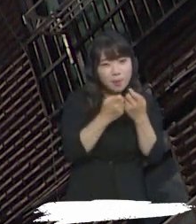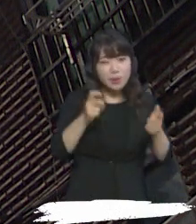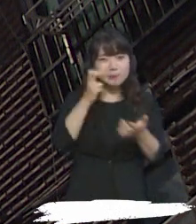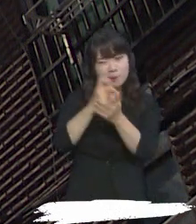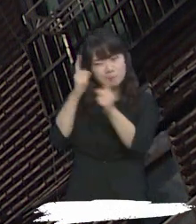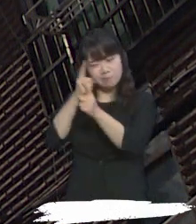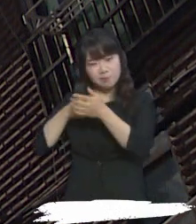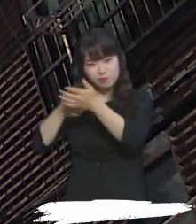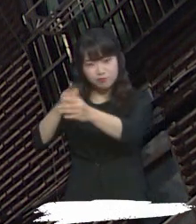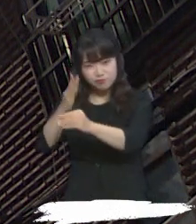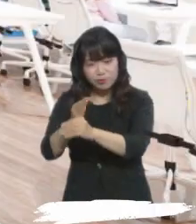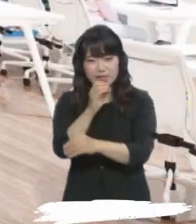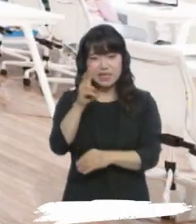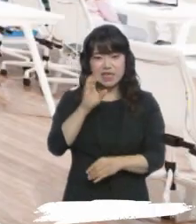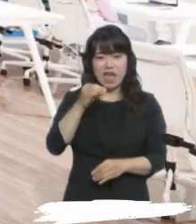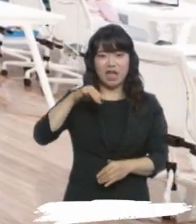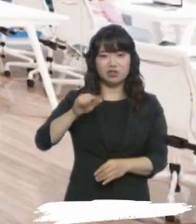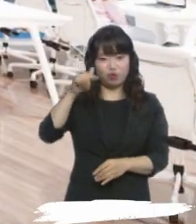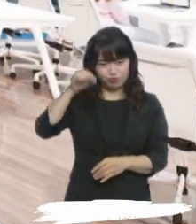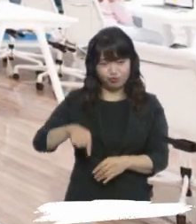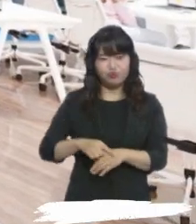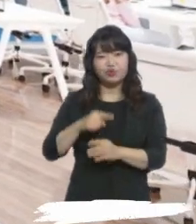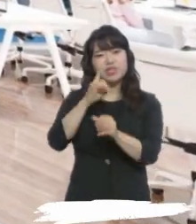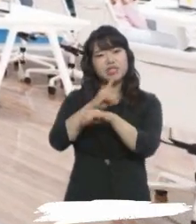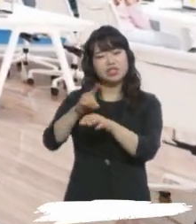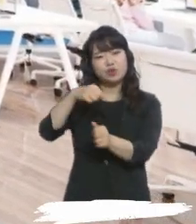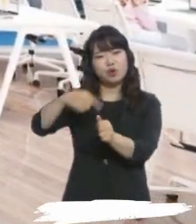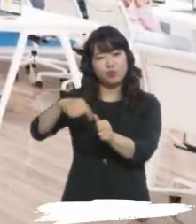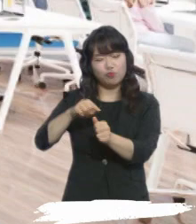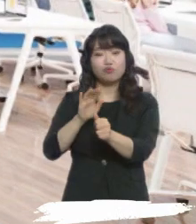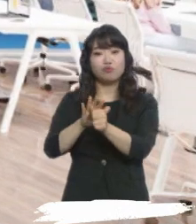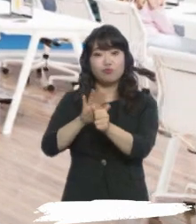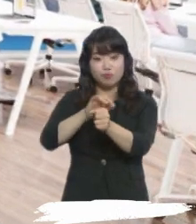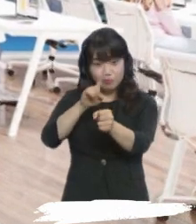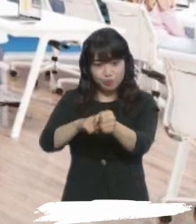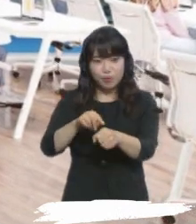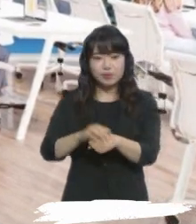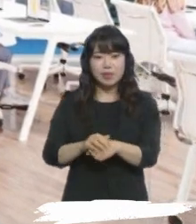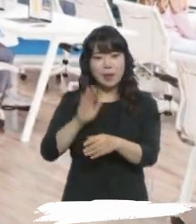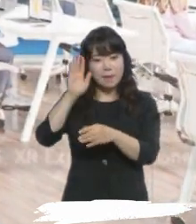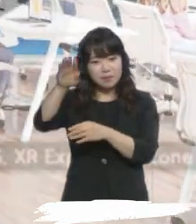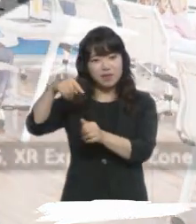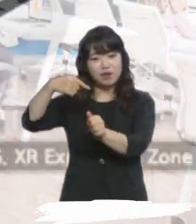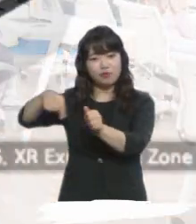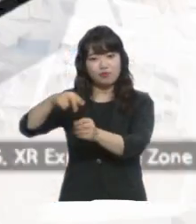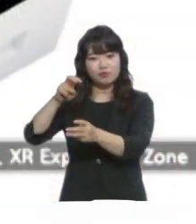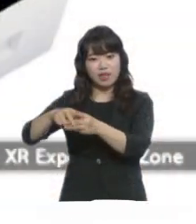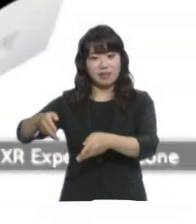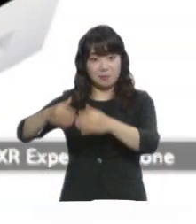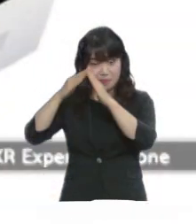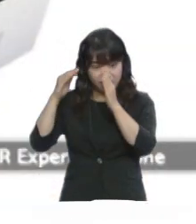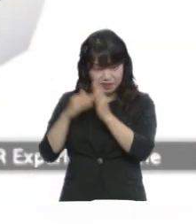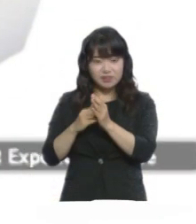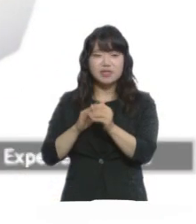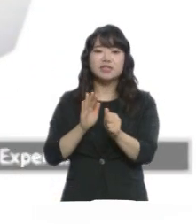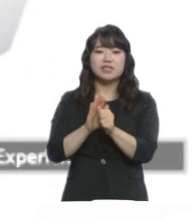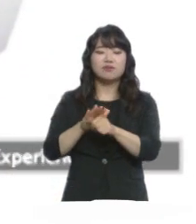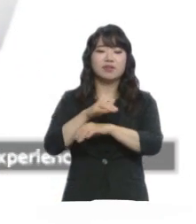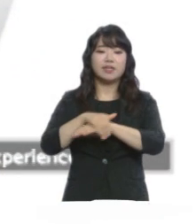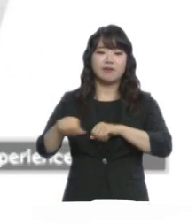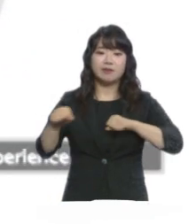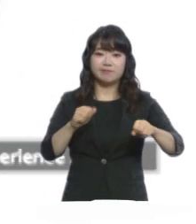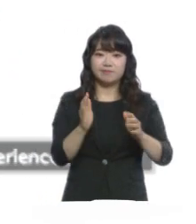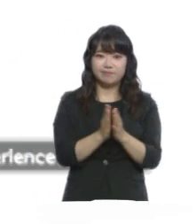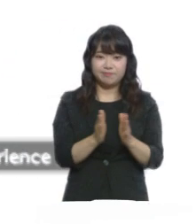가운데 양천구도 디지털 교육에 취약한 신월동 주민을 위해 미래 교육센터를 조성하는 등 지원에